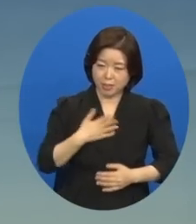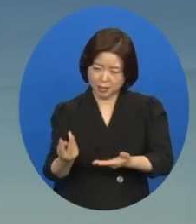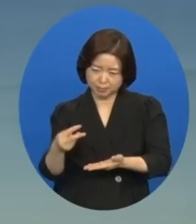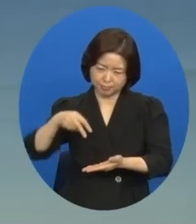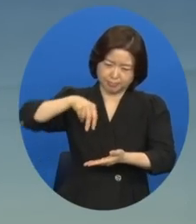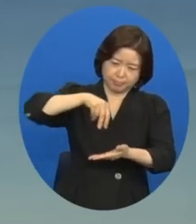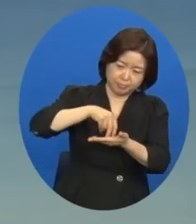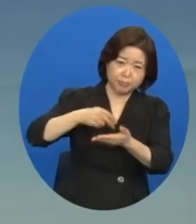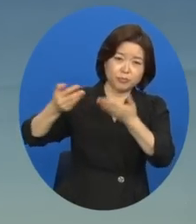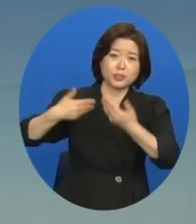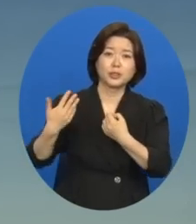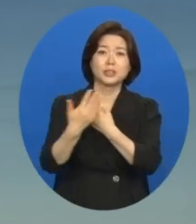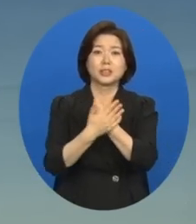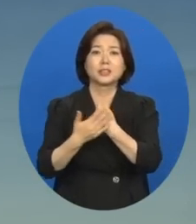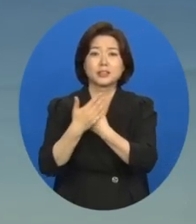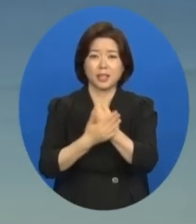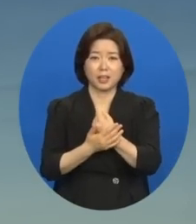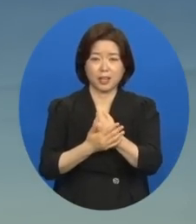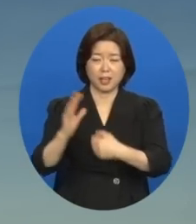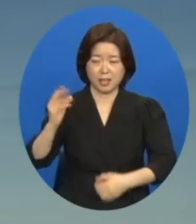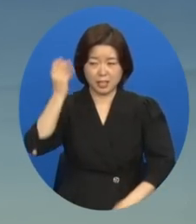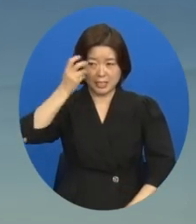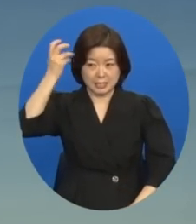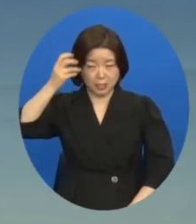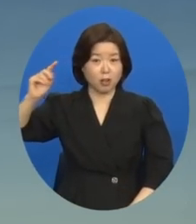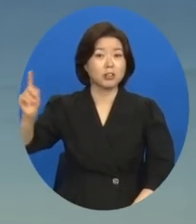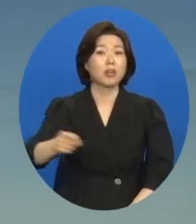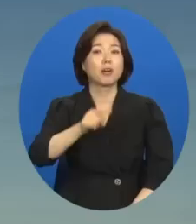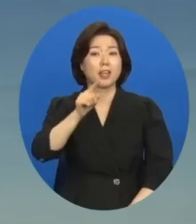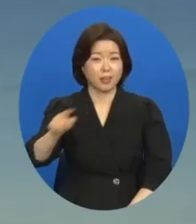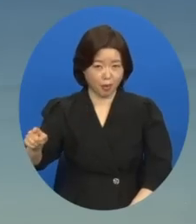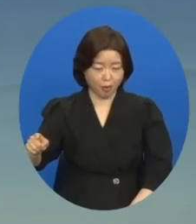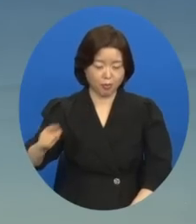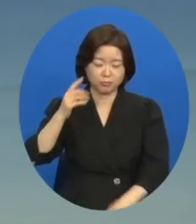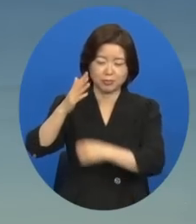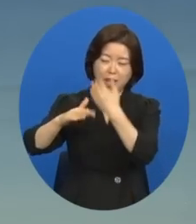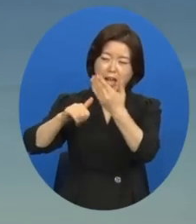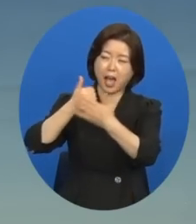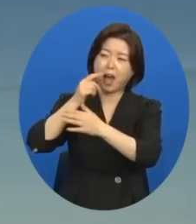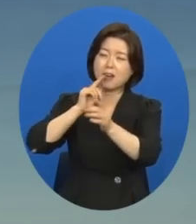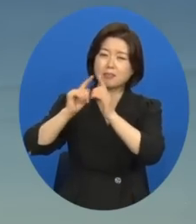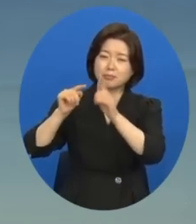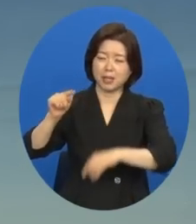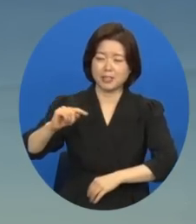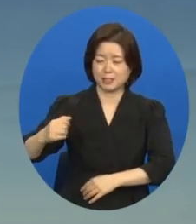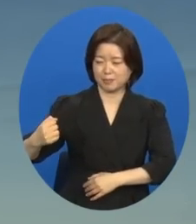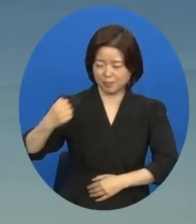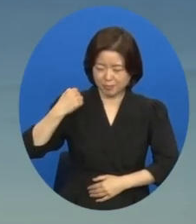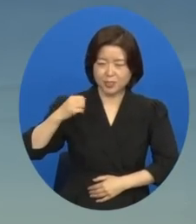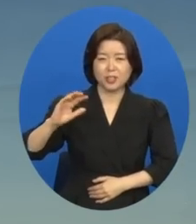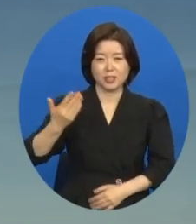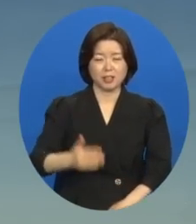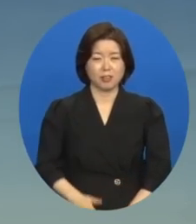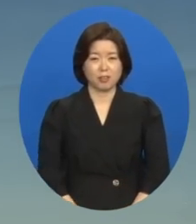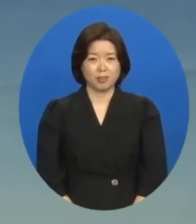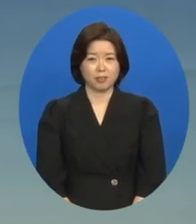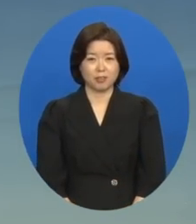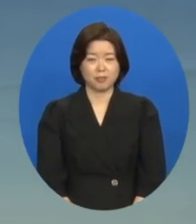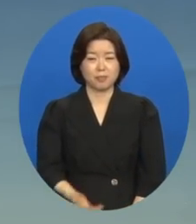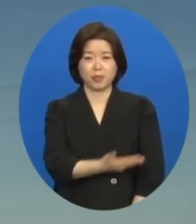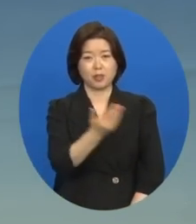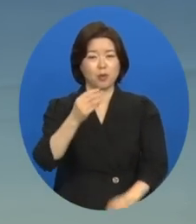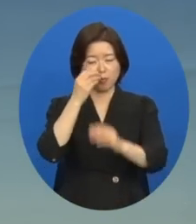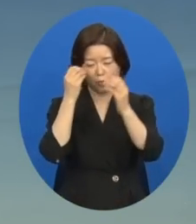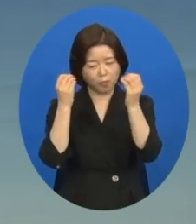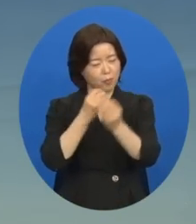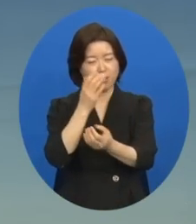그 은혜가 성령의 검, 하나님의 말씀의 능력입니다. 여러분 오해가 없으셔야